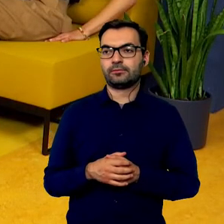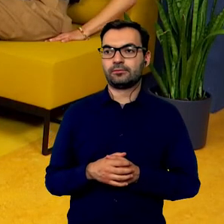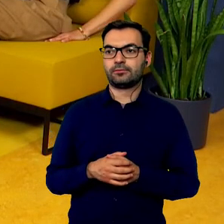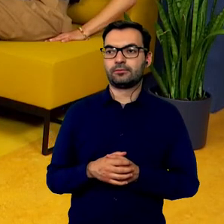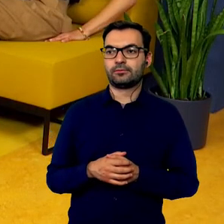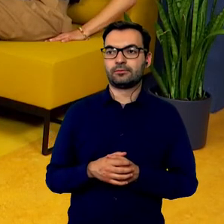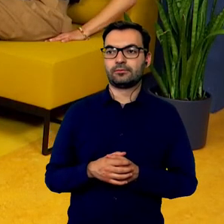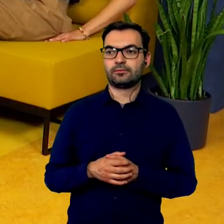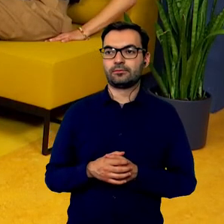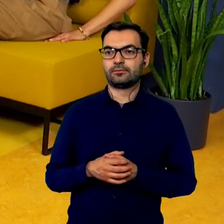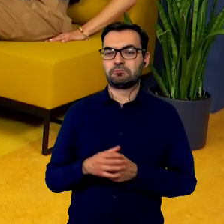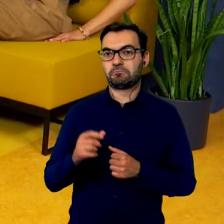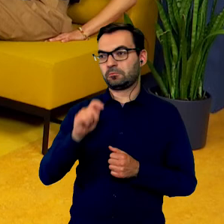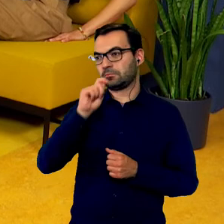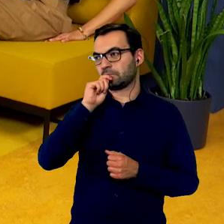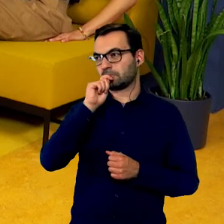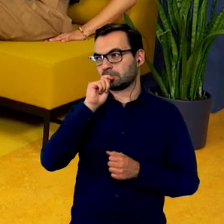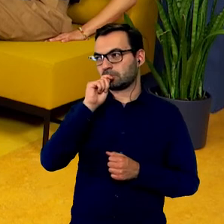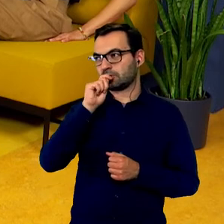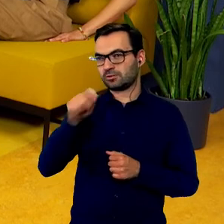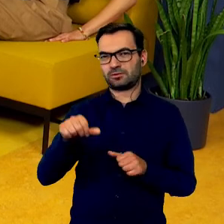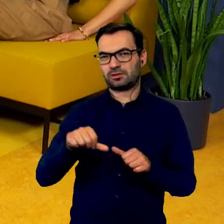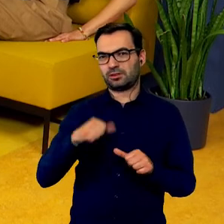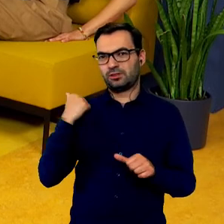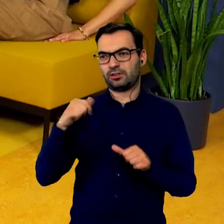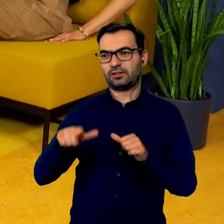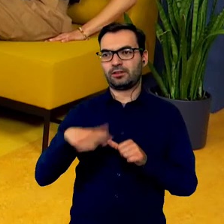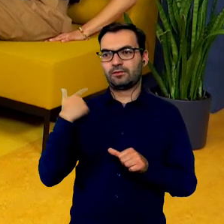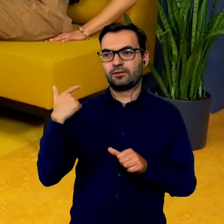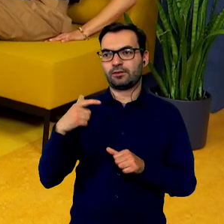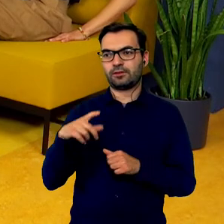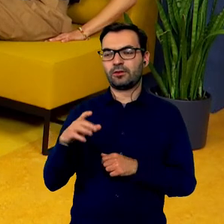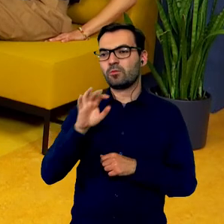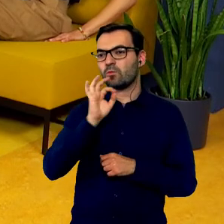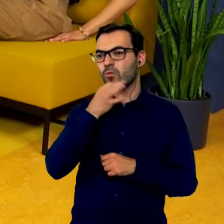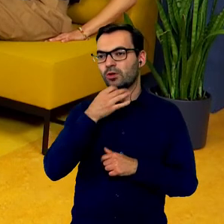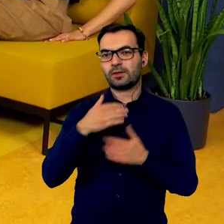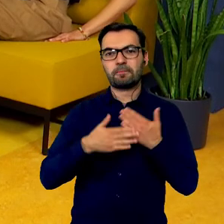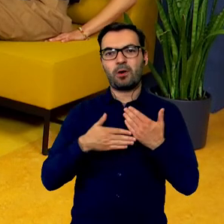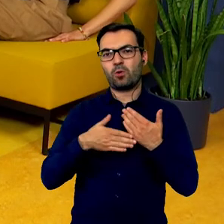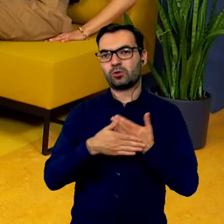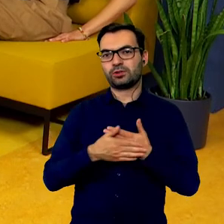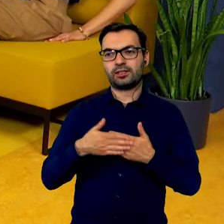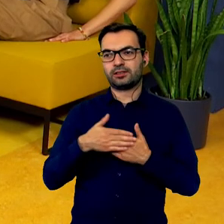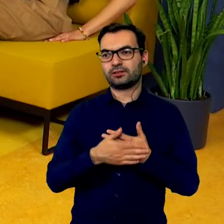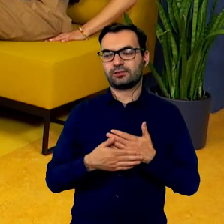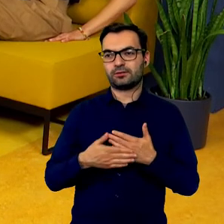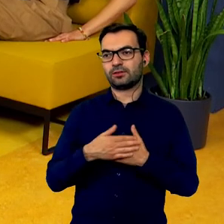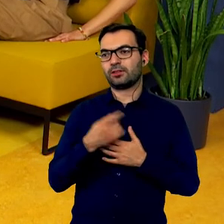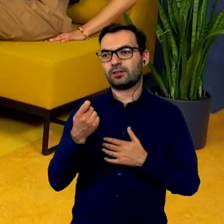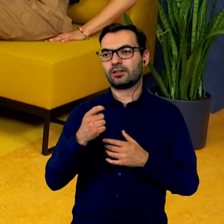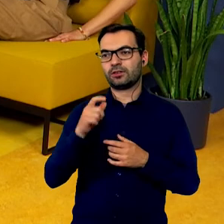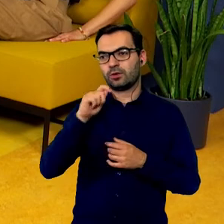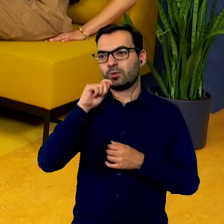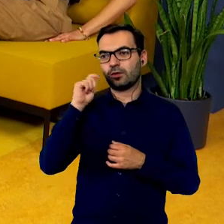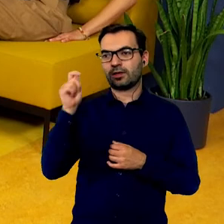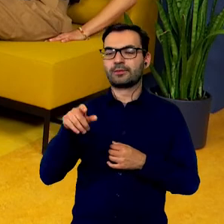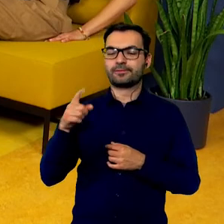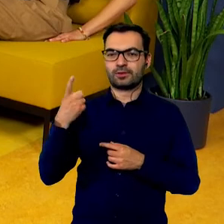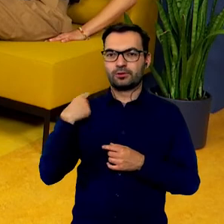kiedy tydzień temu, dwa, to młode małżeństwo jedzie na Ukrainę, bo jedna osoba